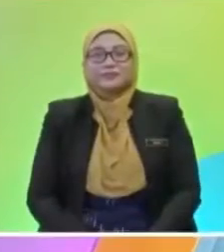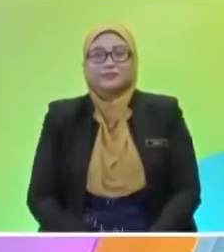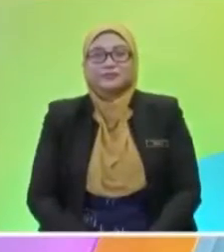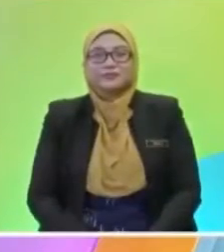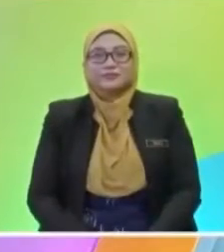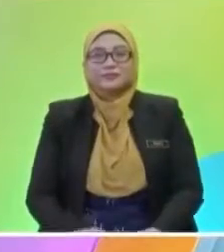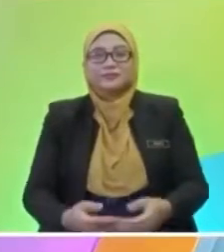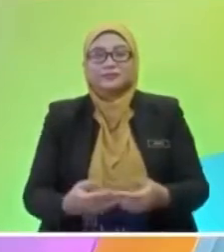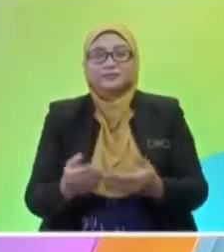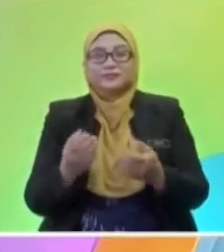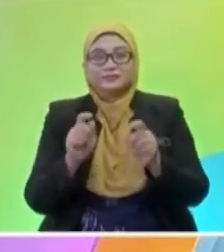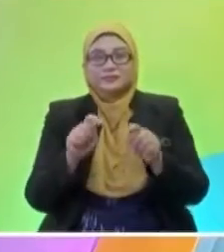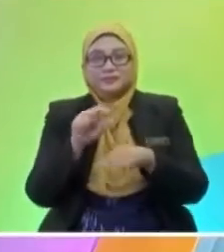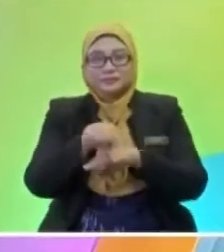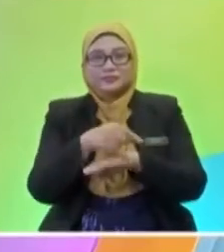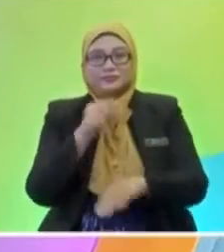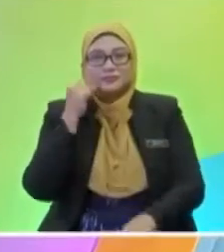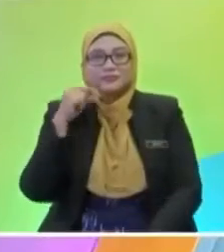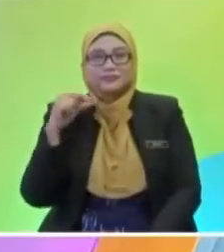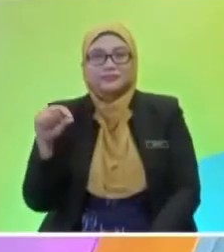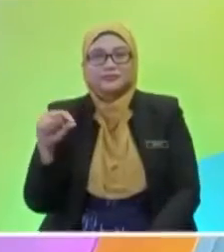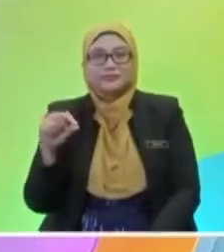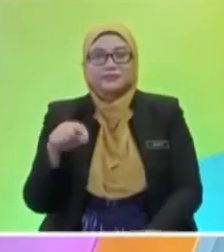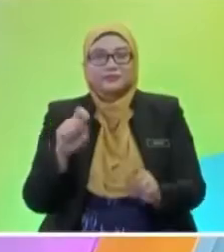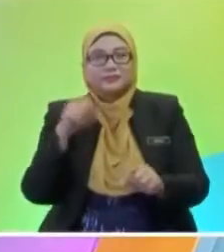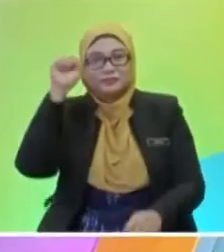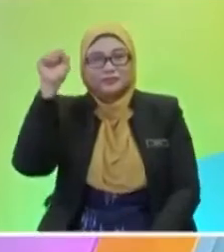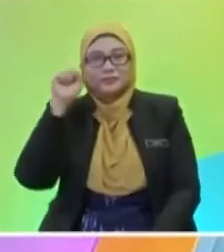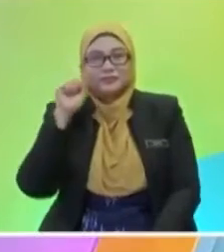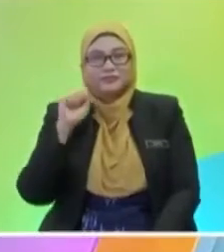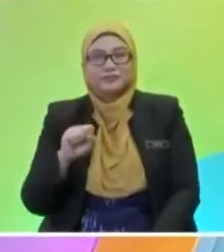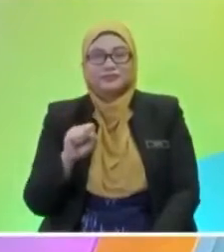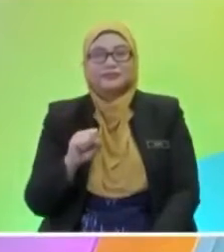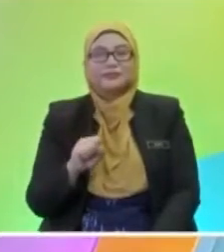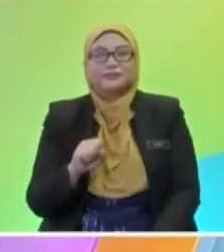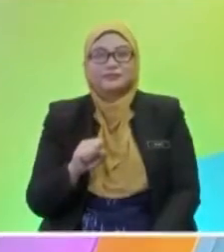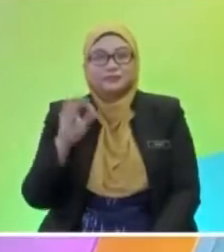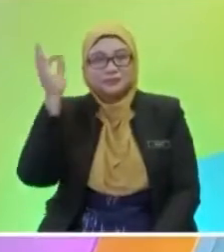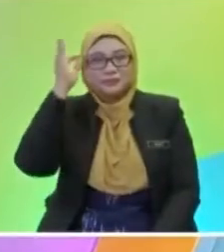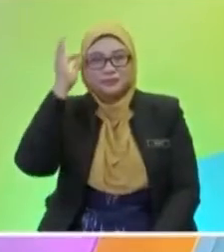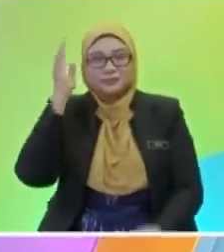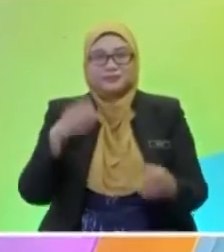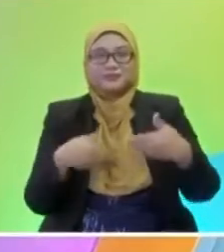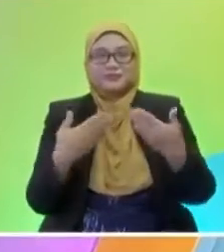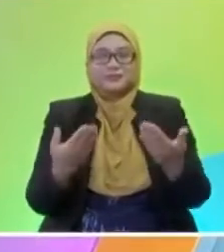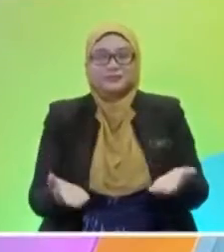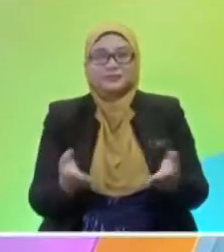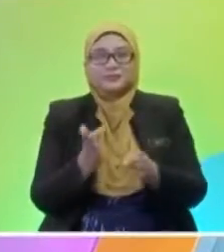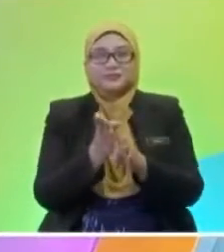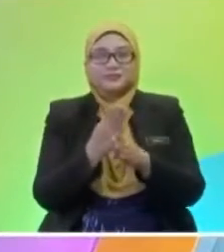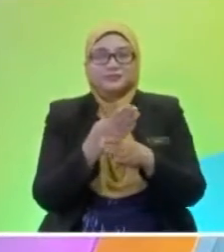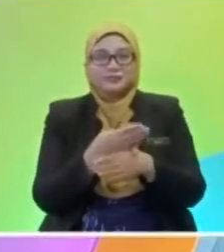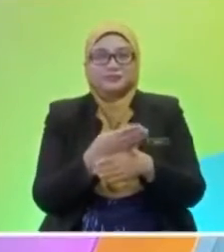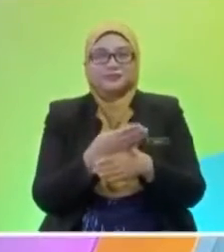Jadi Syafiqah boleh fikirkan bagaimana bentuk alat kawalan Syafiqah yang nak. Okey, jadi ya betul.